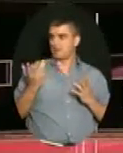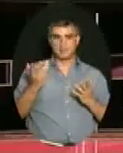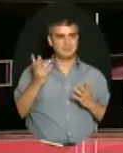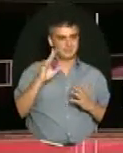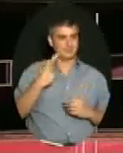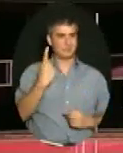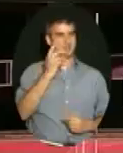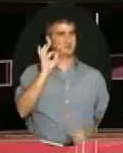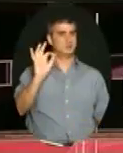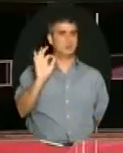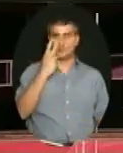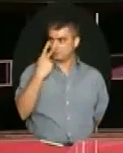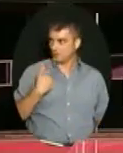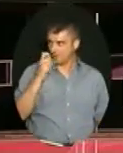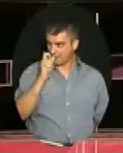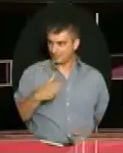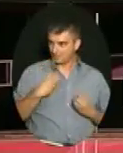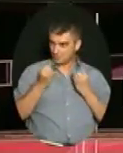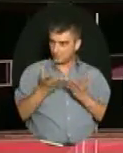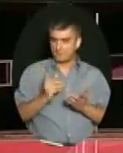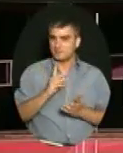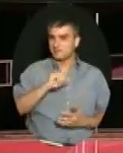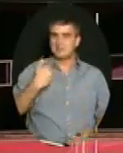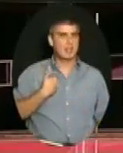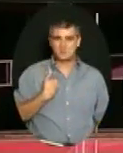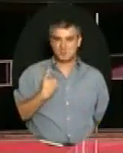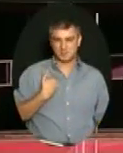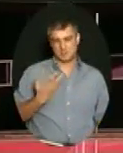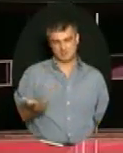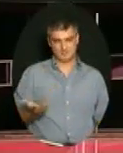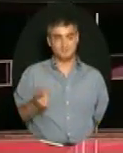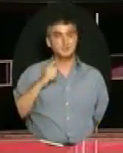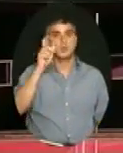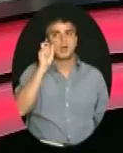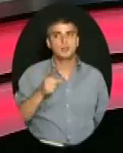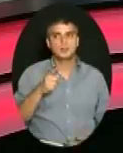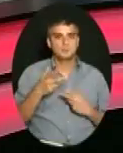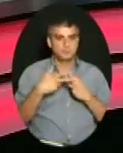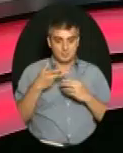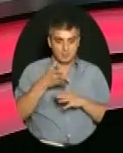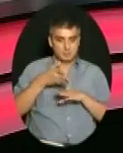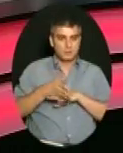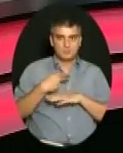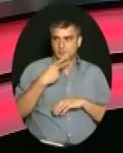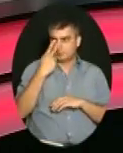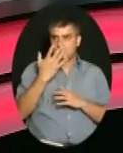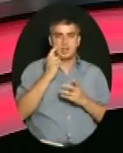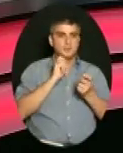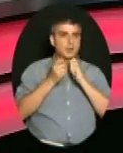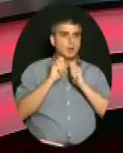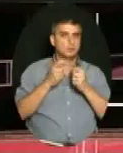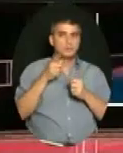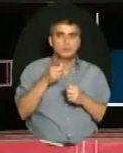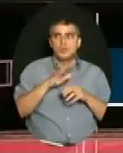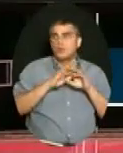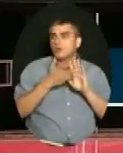תורם גם אחת משלך. את רואה אותי כבן אדם תורם, ומי ייקח ממני בינינו? הבן אדם הולך לניתוח, וראיתי אותו בכמה רעיונות,